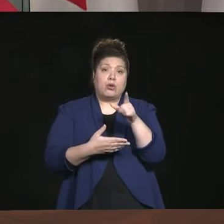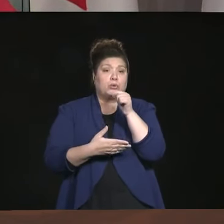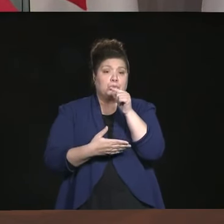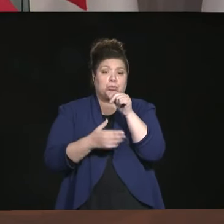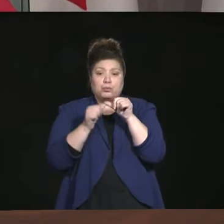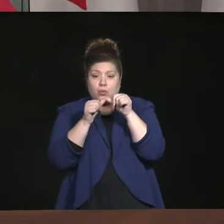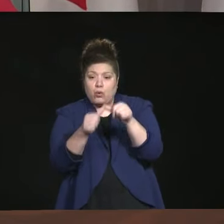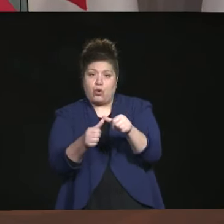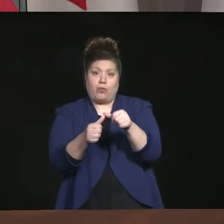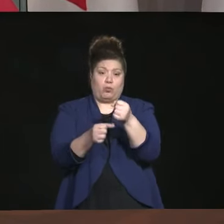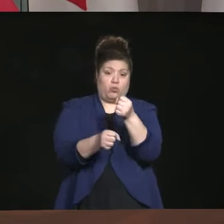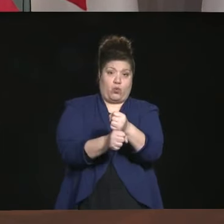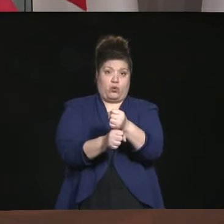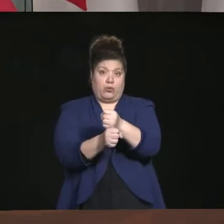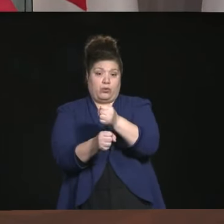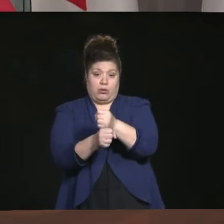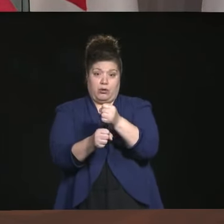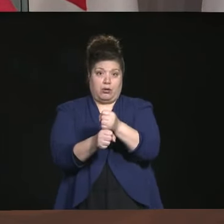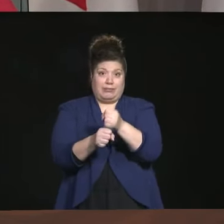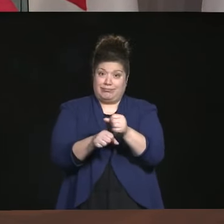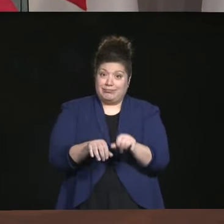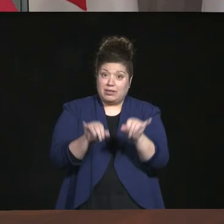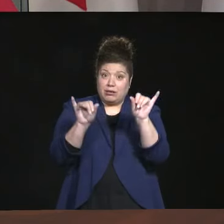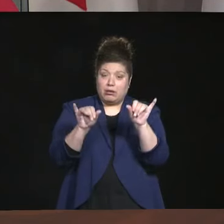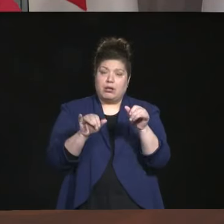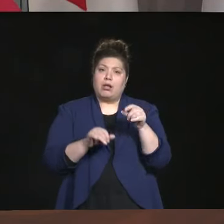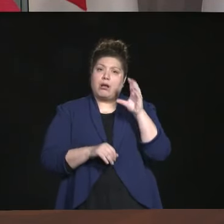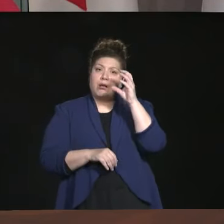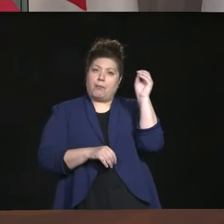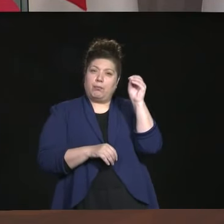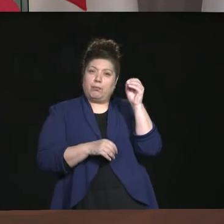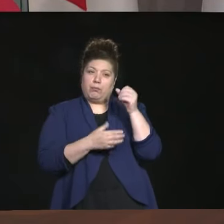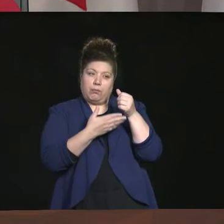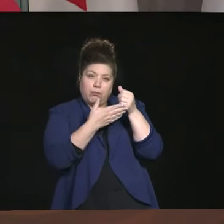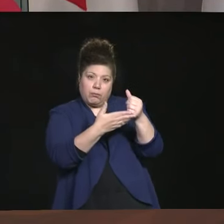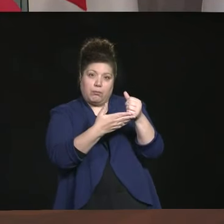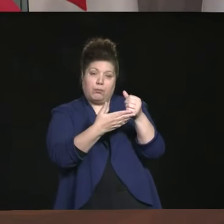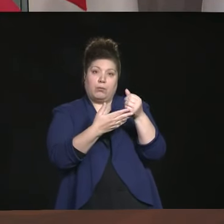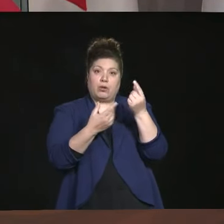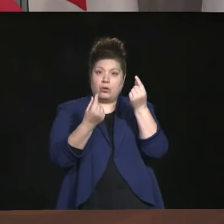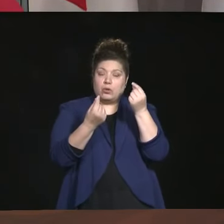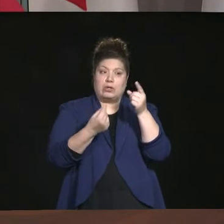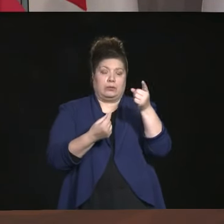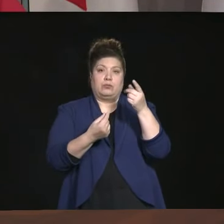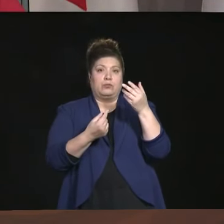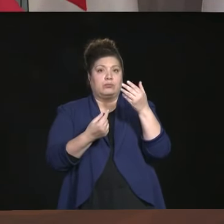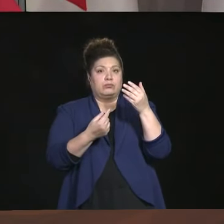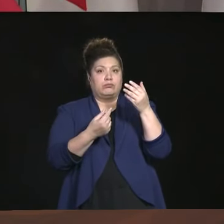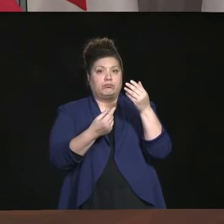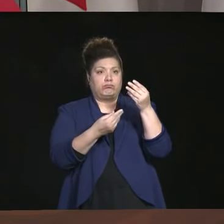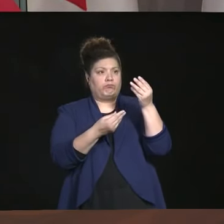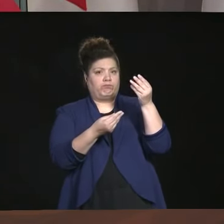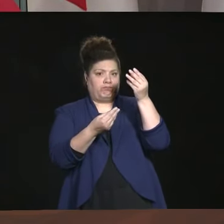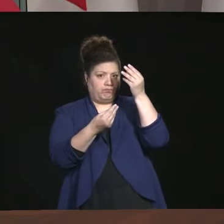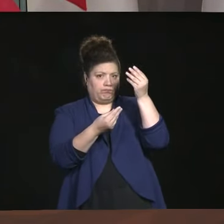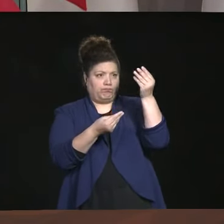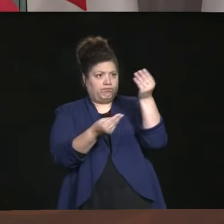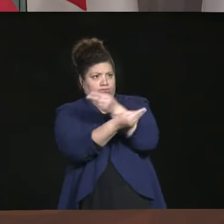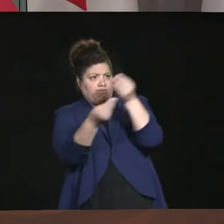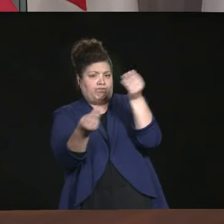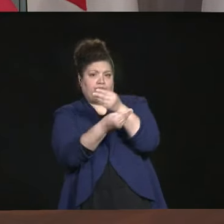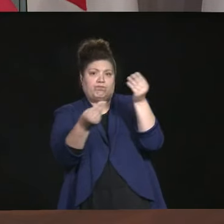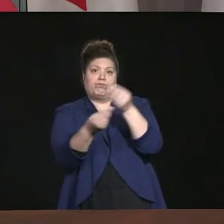et les entreprises. On a fait ça aussi. Nous comprenons qu'il y a des industries,